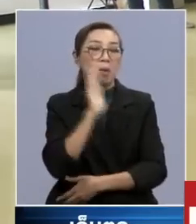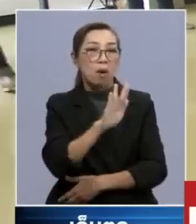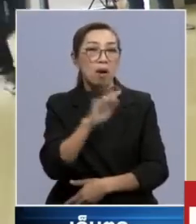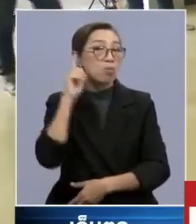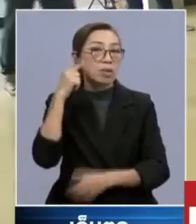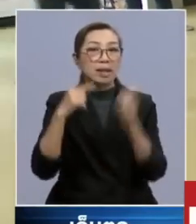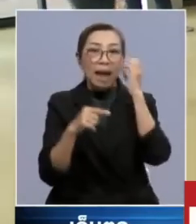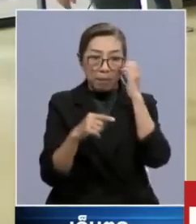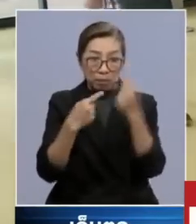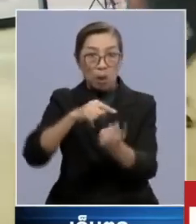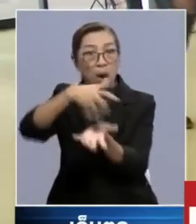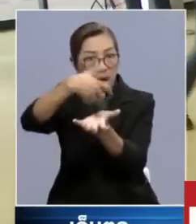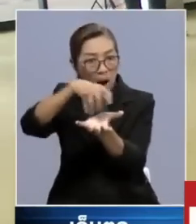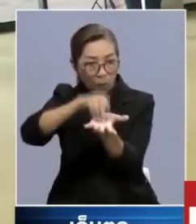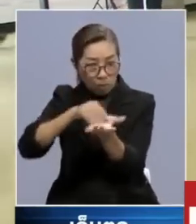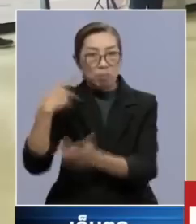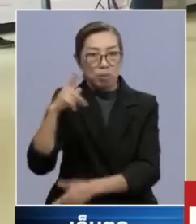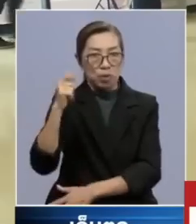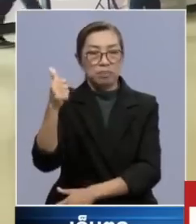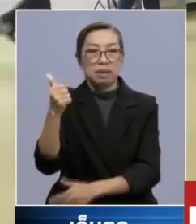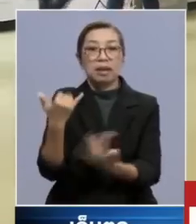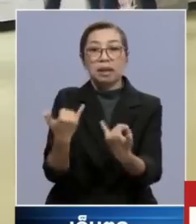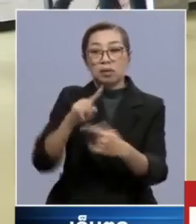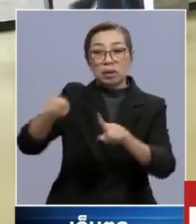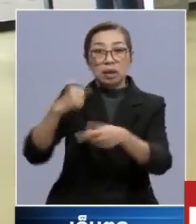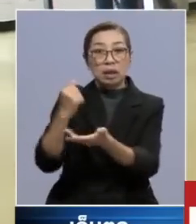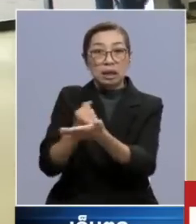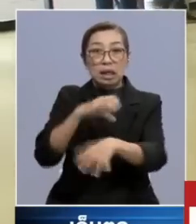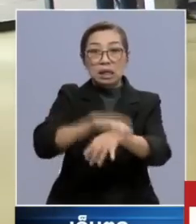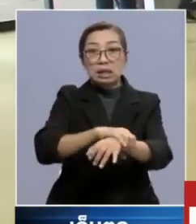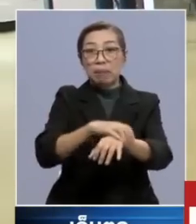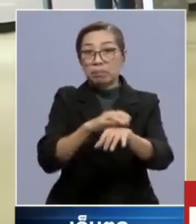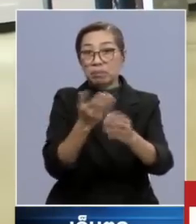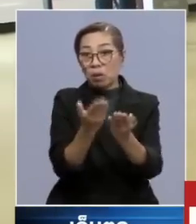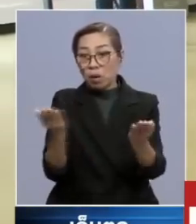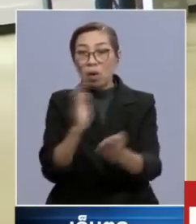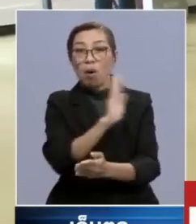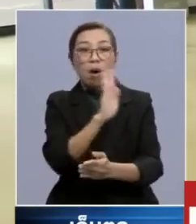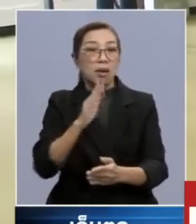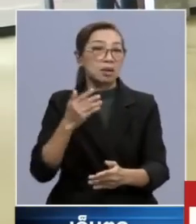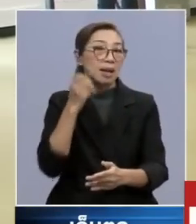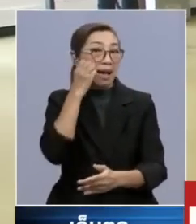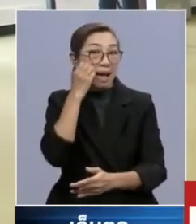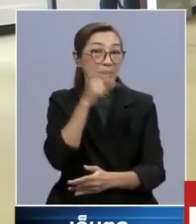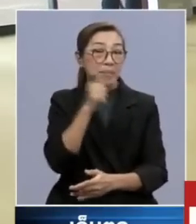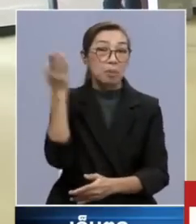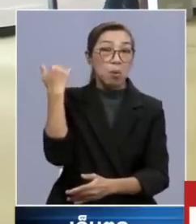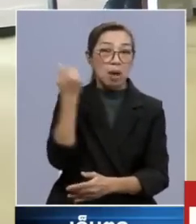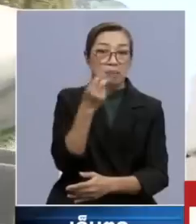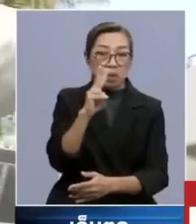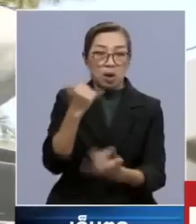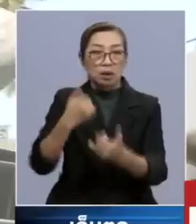ย่างมากค่ะขณะเดียวกันการออกหมายจับแอมเนี่ยนะคะตอนนี้รวมแล้ว14หมายจับด้วยกันจากเมื่อวานเนี่ยออกไปทั้งหมด12หมายจับ